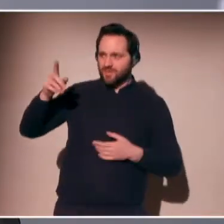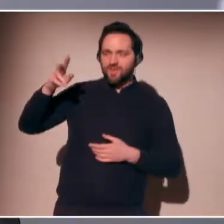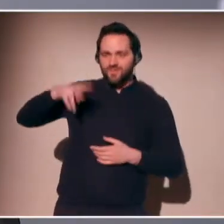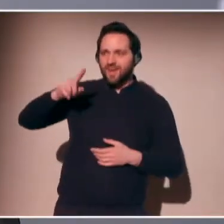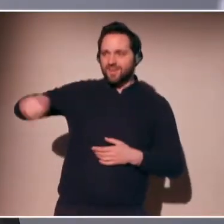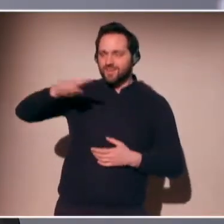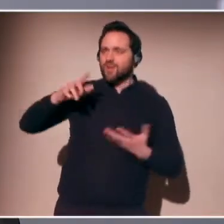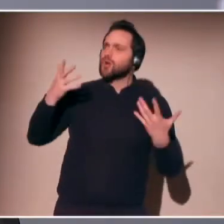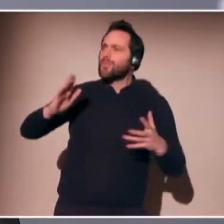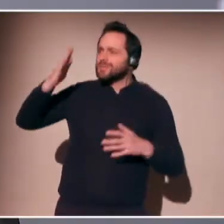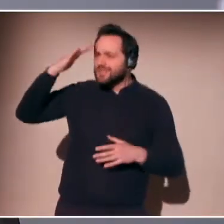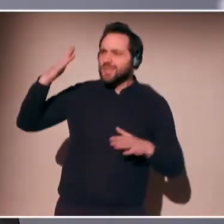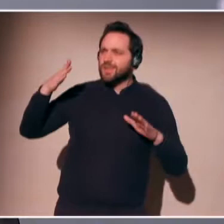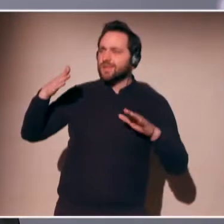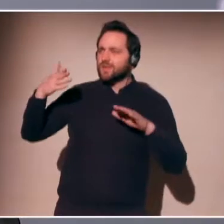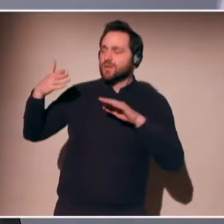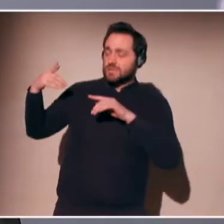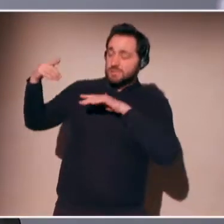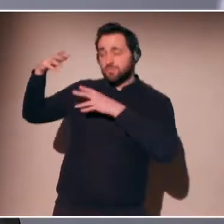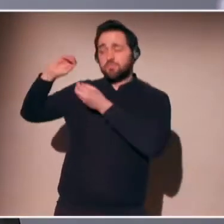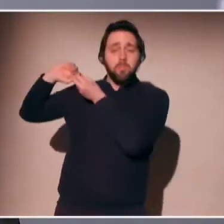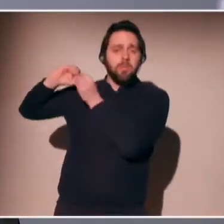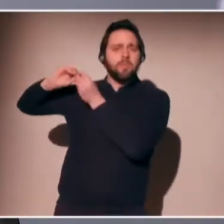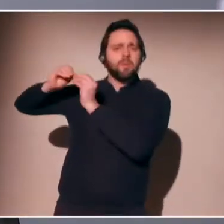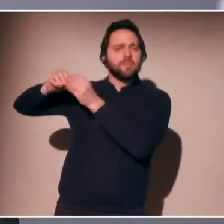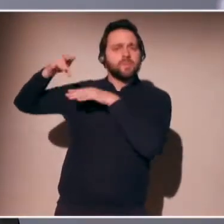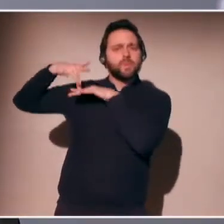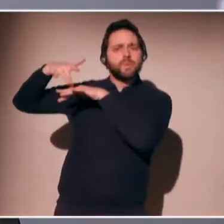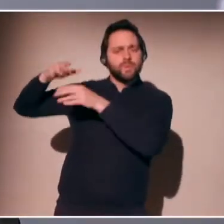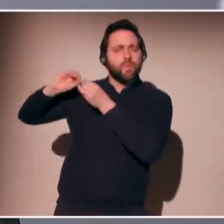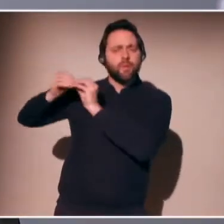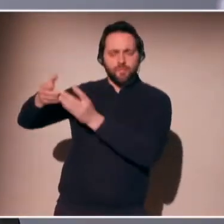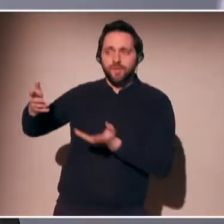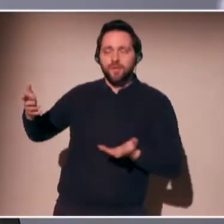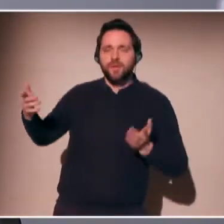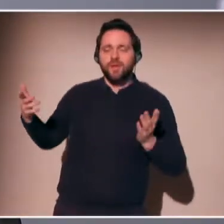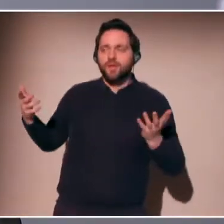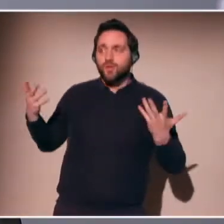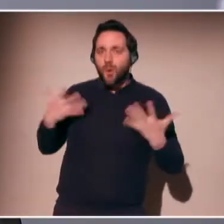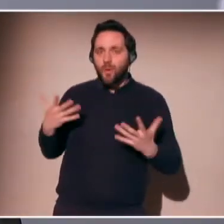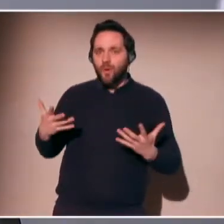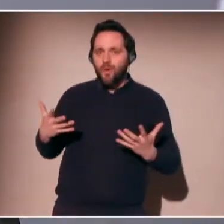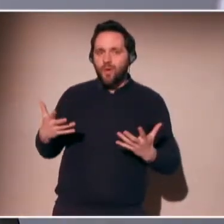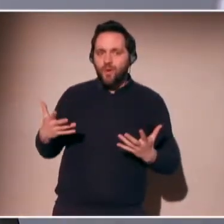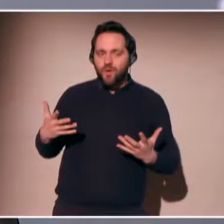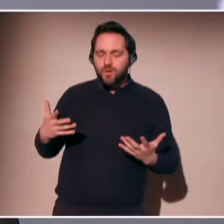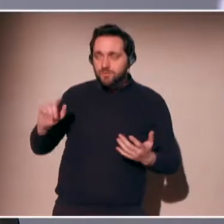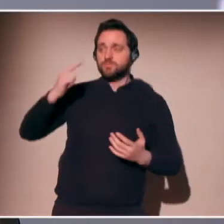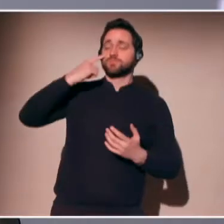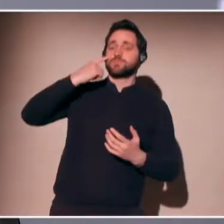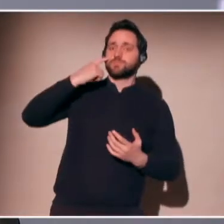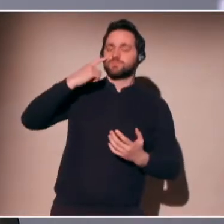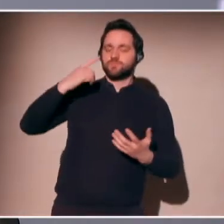avant que les dégâts soient clairement visibles? À quel moment est-ce que vous êtes conscient que la décision